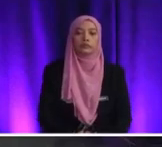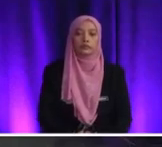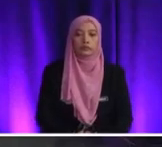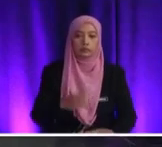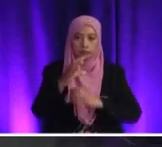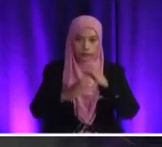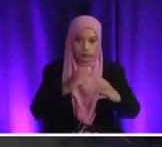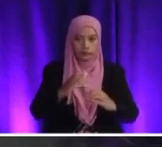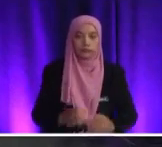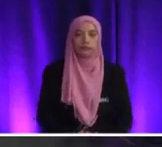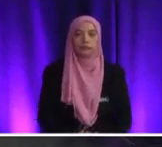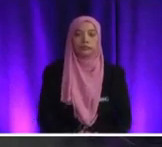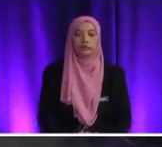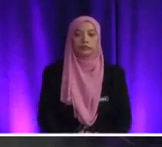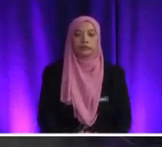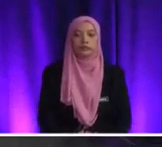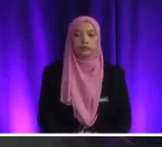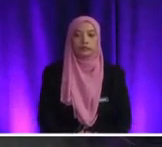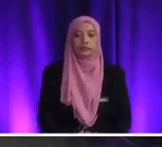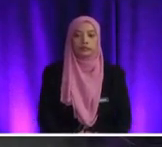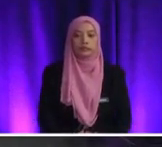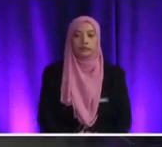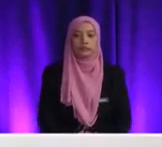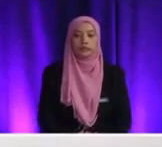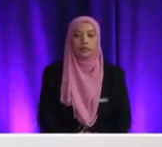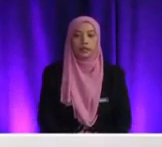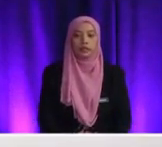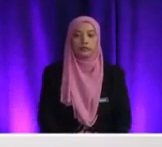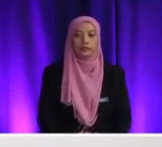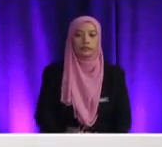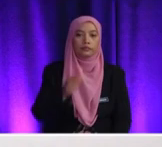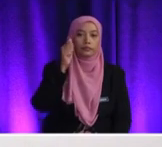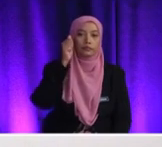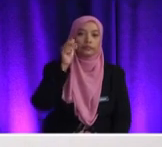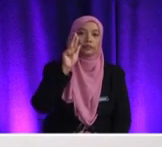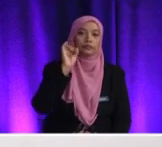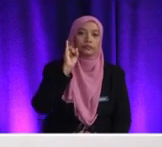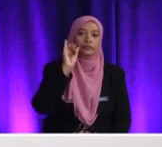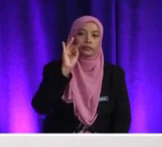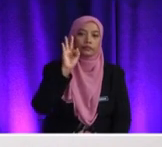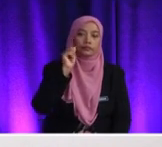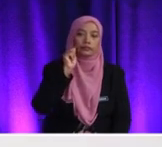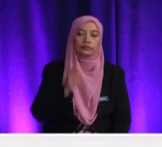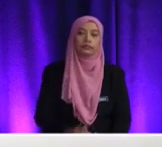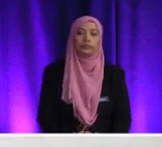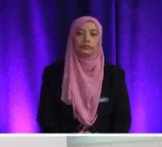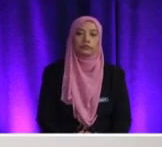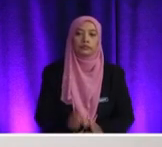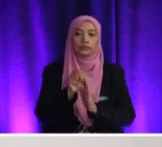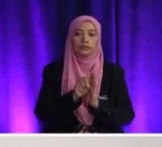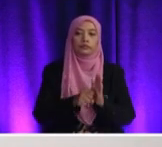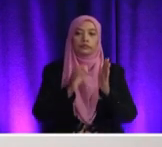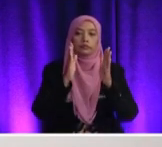ok Arifa jago dia Adiva Boleh silakan Hai dulu seorang